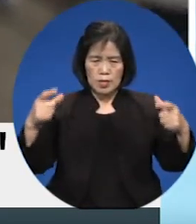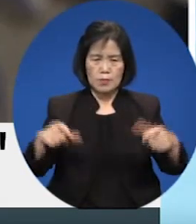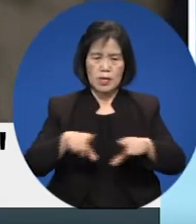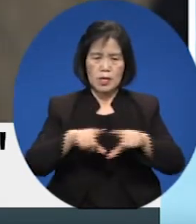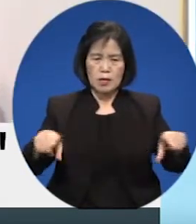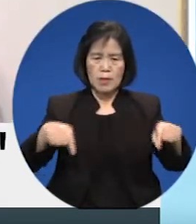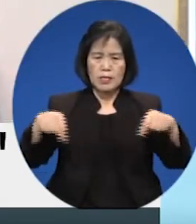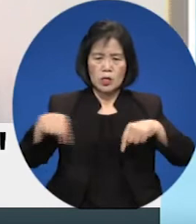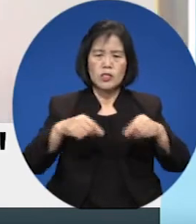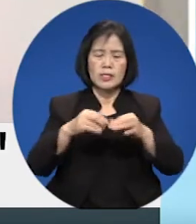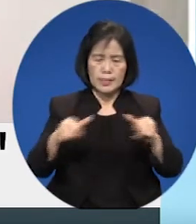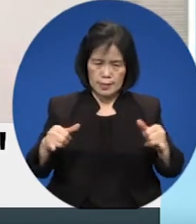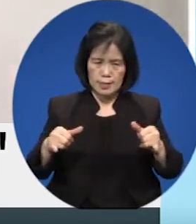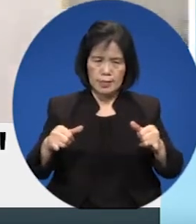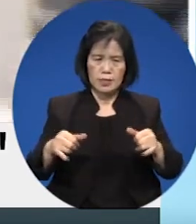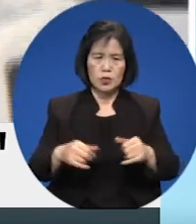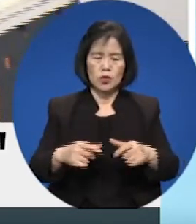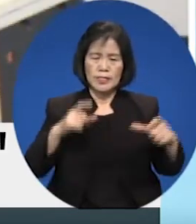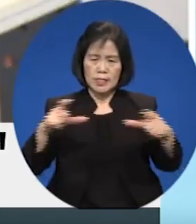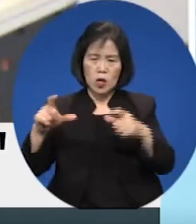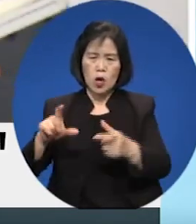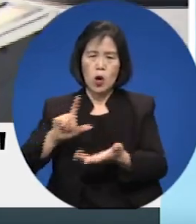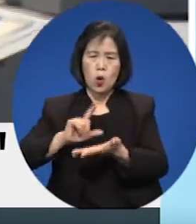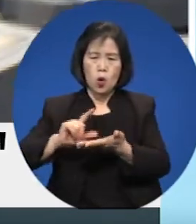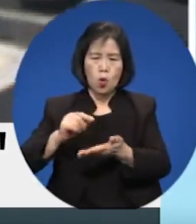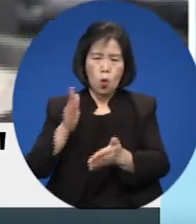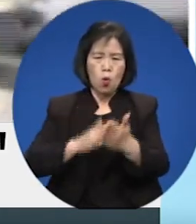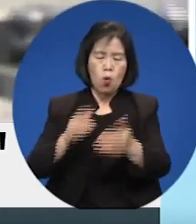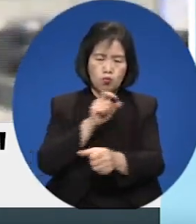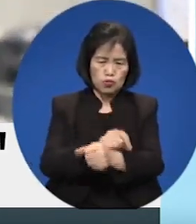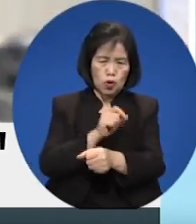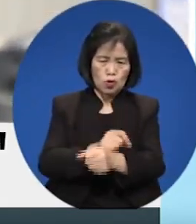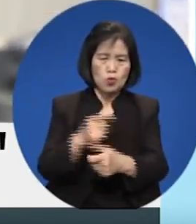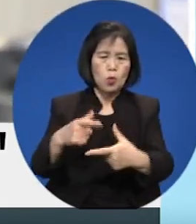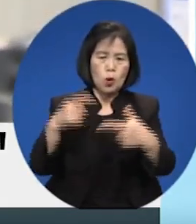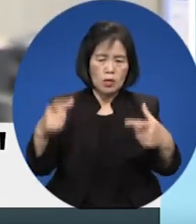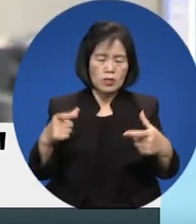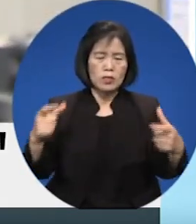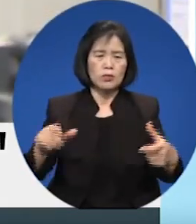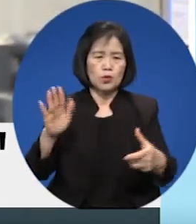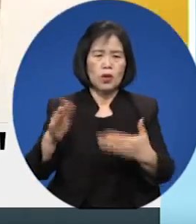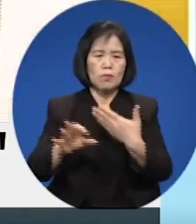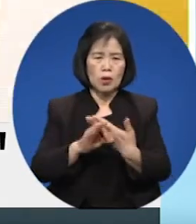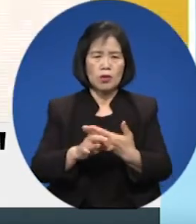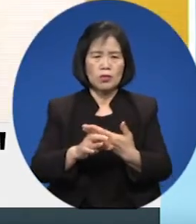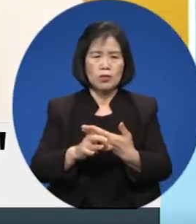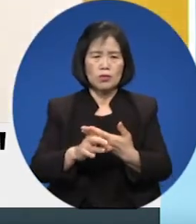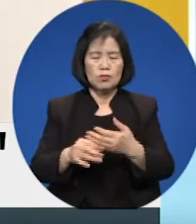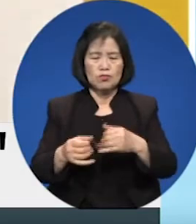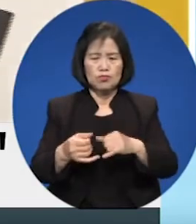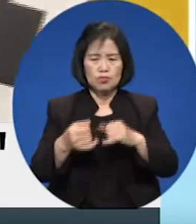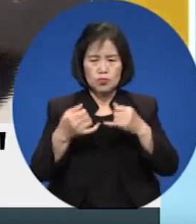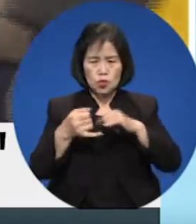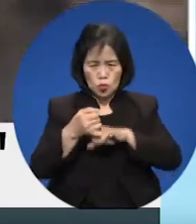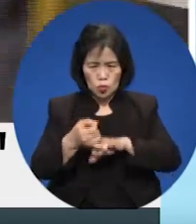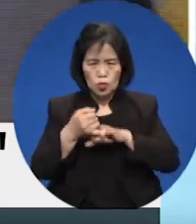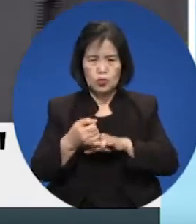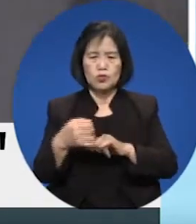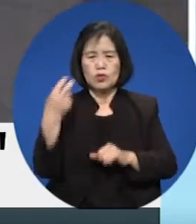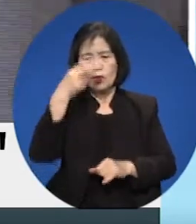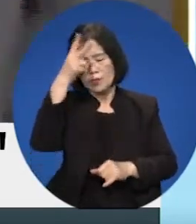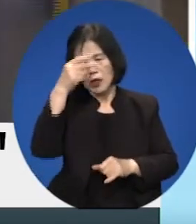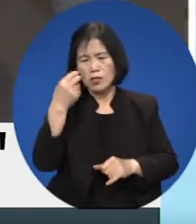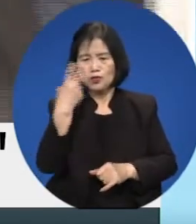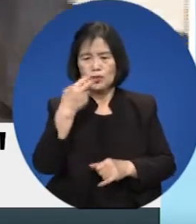정책 이라든지 아니면 지역 공무원이라는 이런쪽으로 긁다가 된다고 하게 되면 4 그 부분도 분명히 검찰의 수사를 해 부분들이 분명히